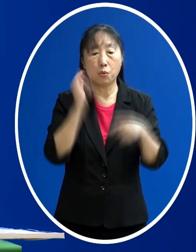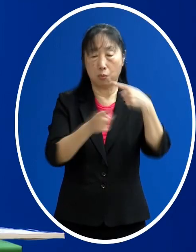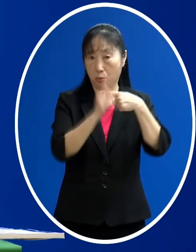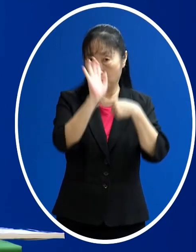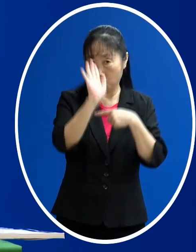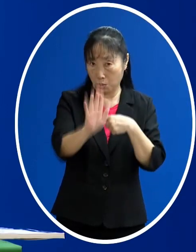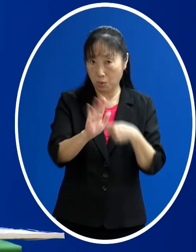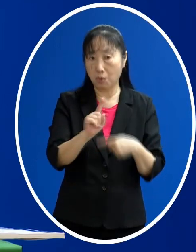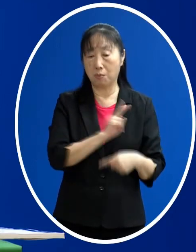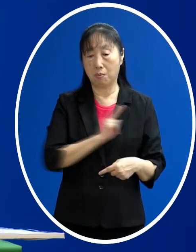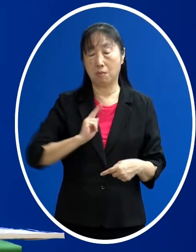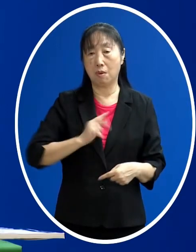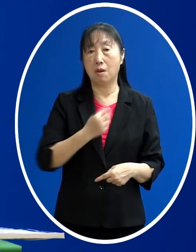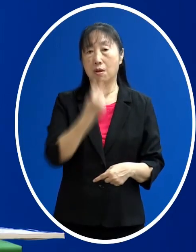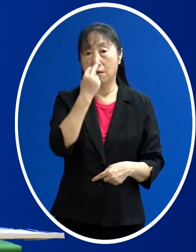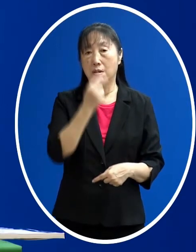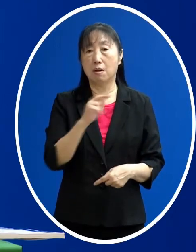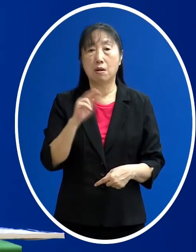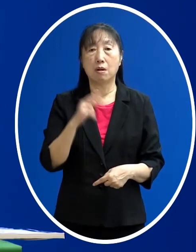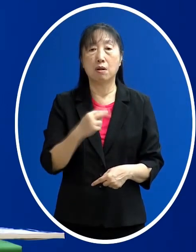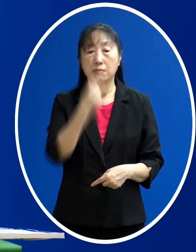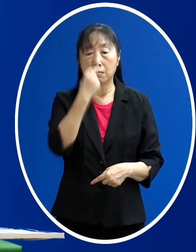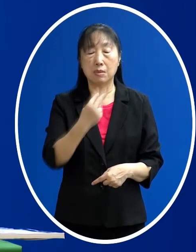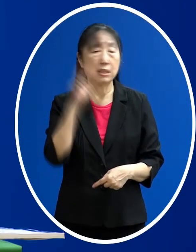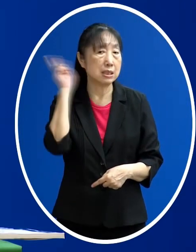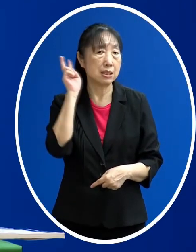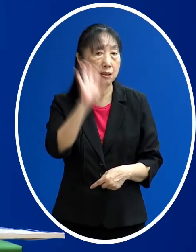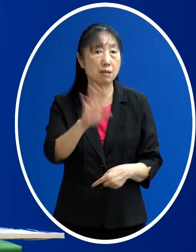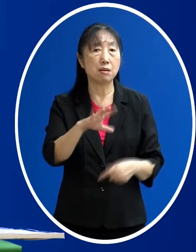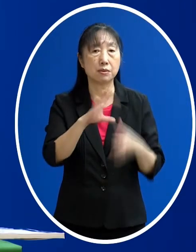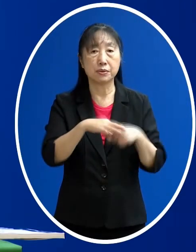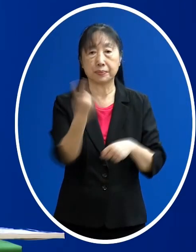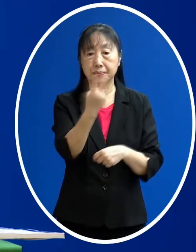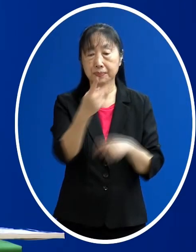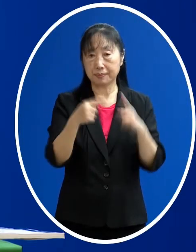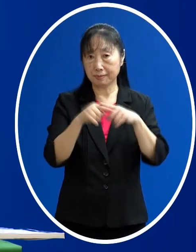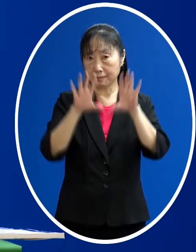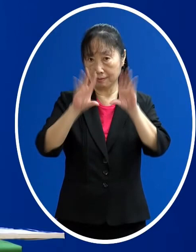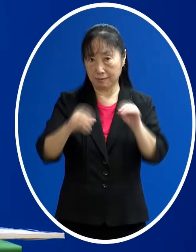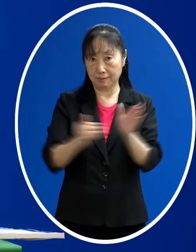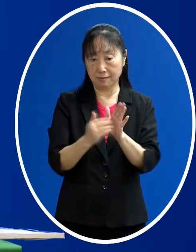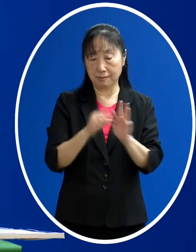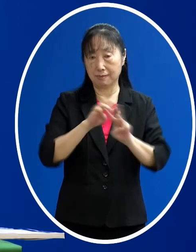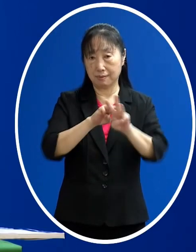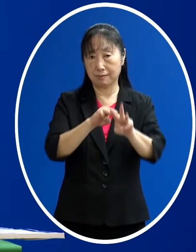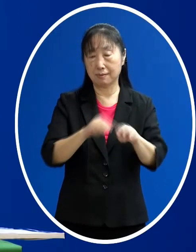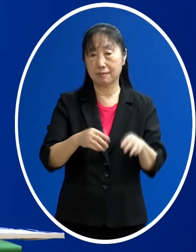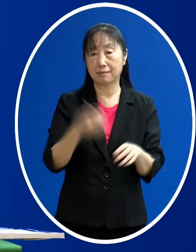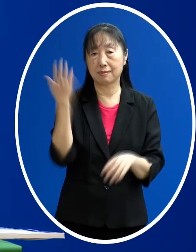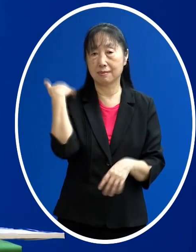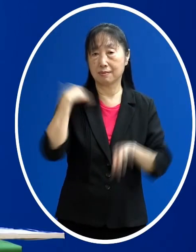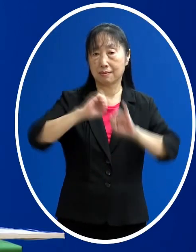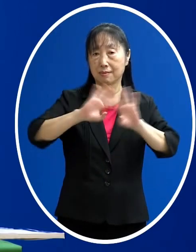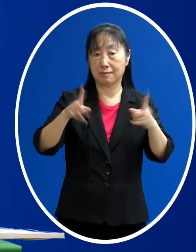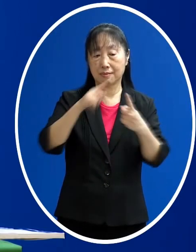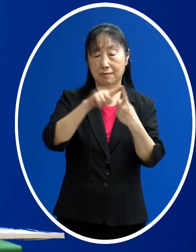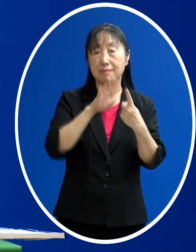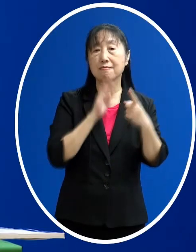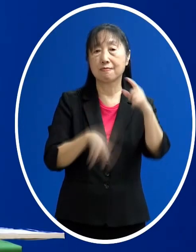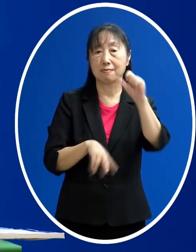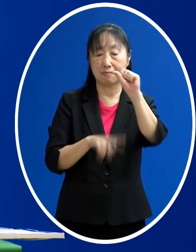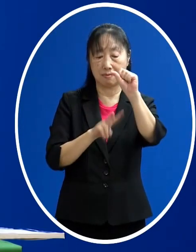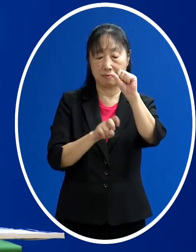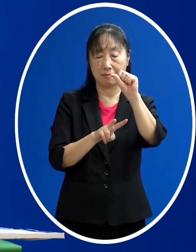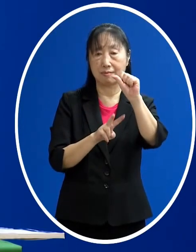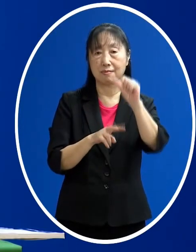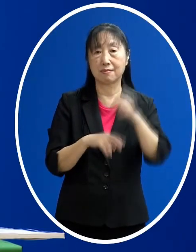形。那这两例好消息是都已经顺利的康复出院，我们先前有公布过的一例哮吼的个案，在5月22号的时候